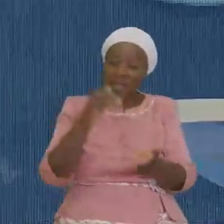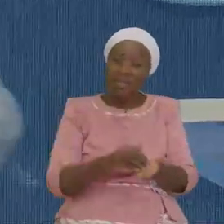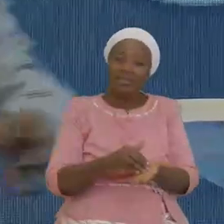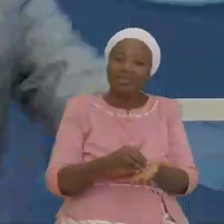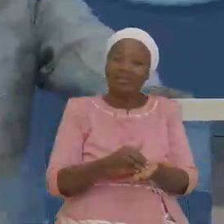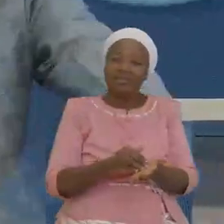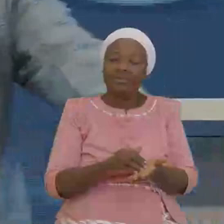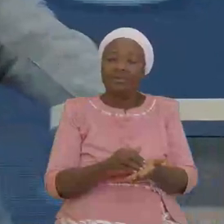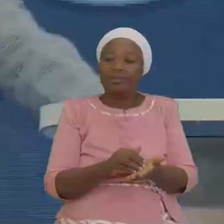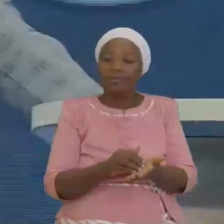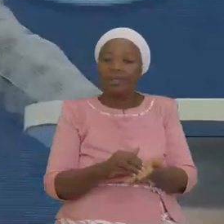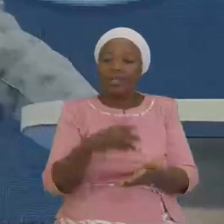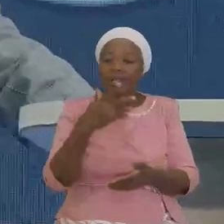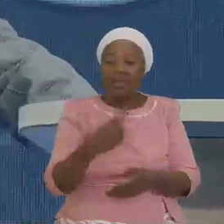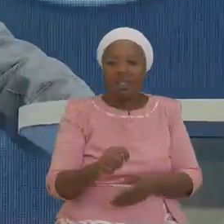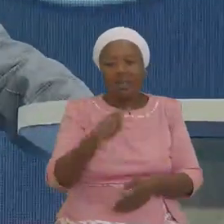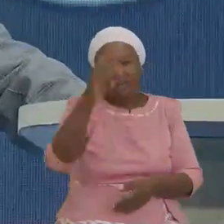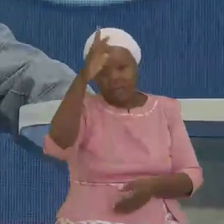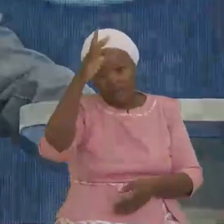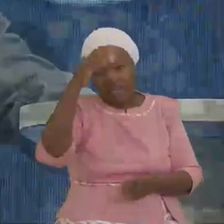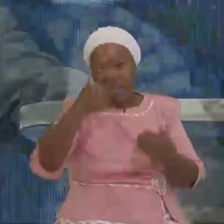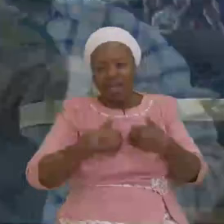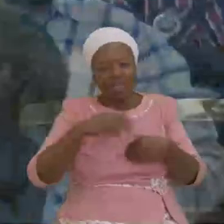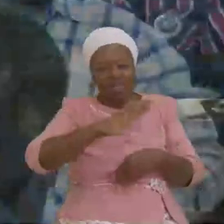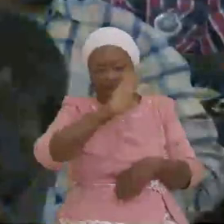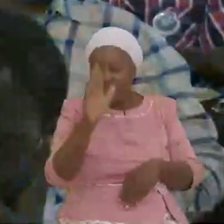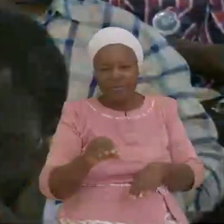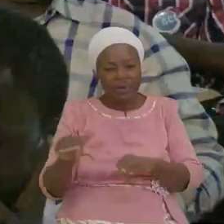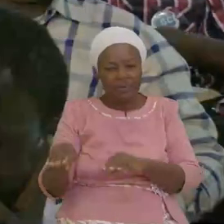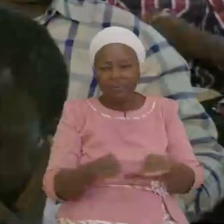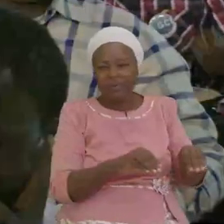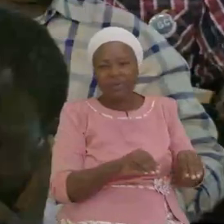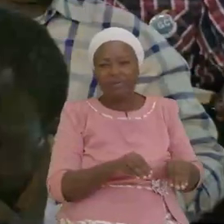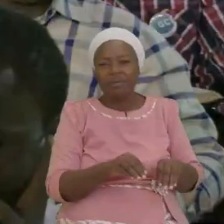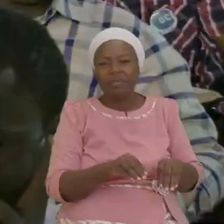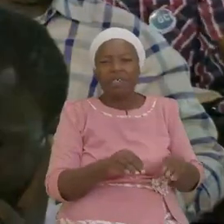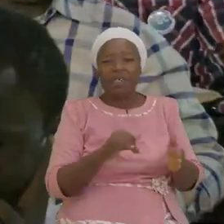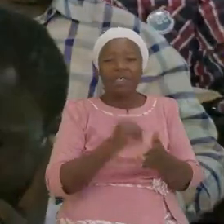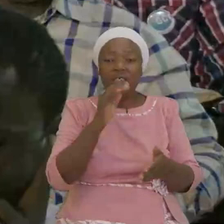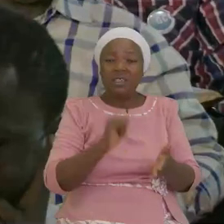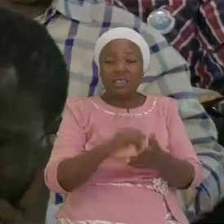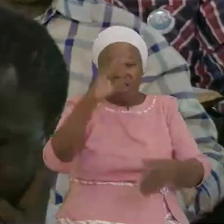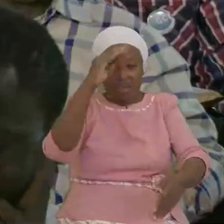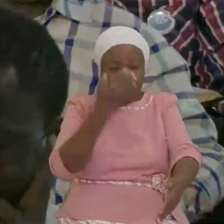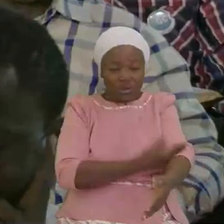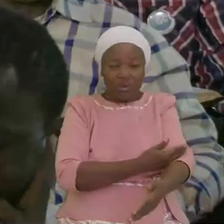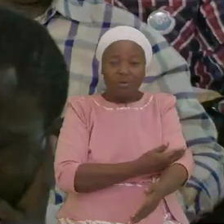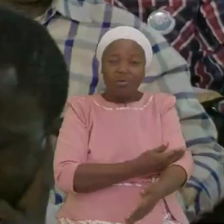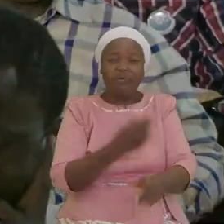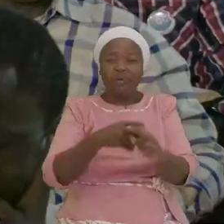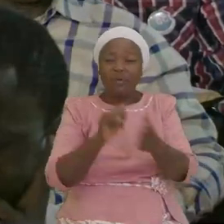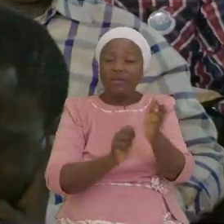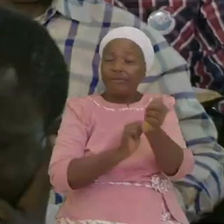donc s'il faut qu'il y ait encore un accord, le père, lui, ne bouge